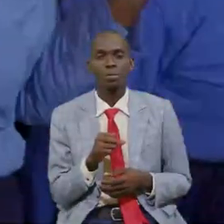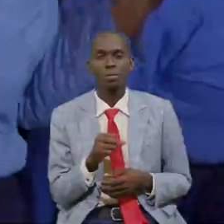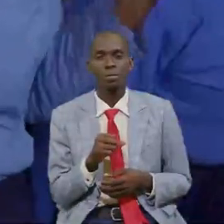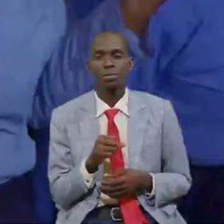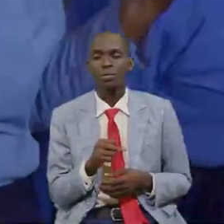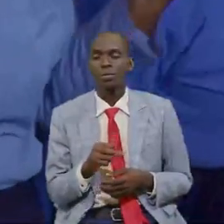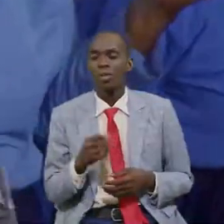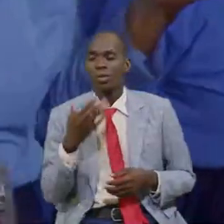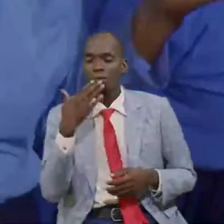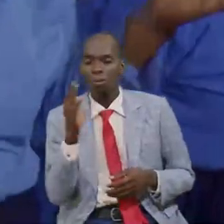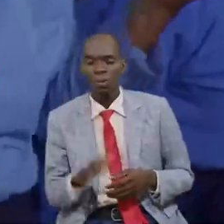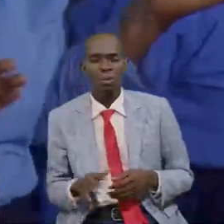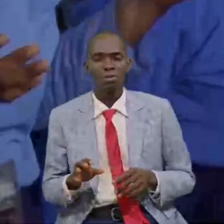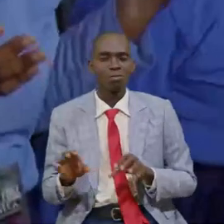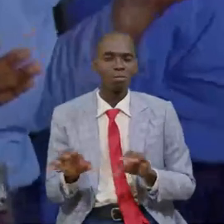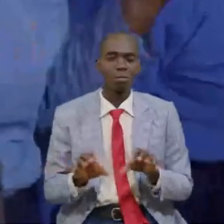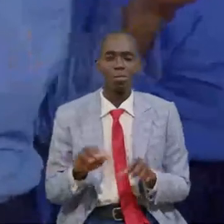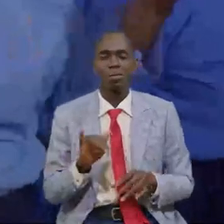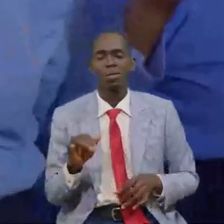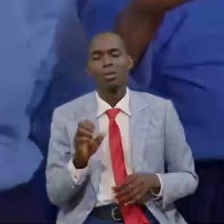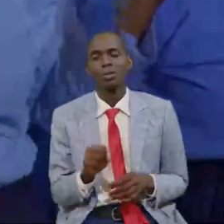les atrocités,